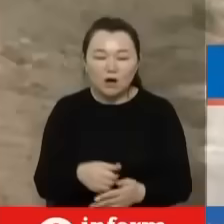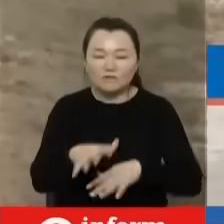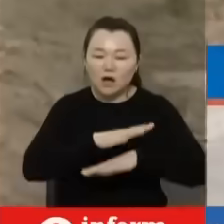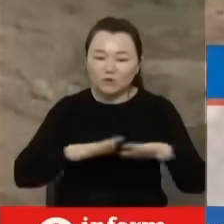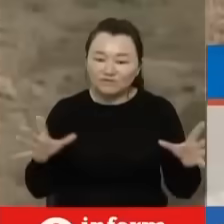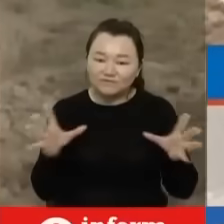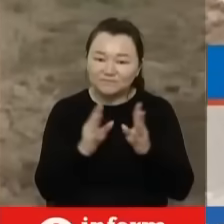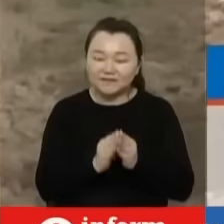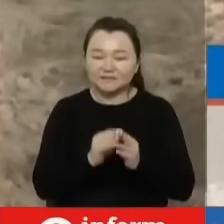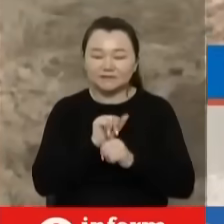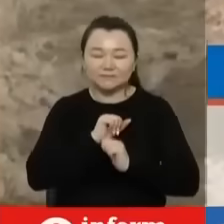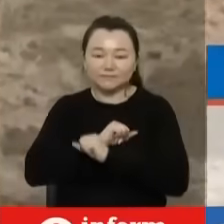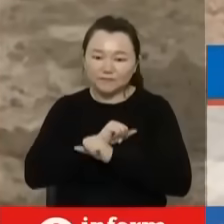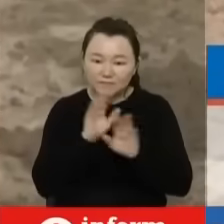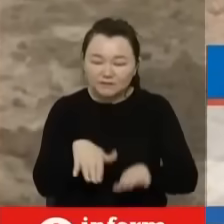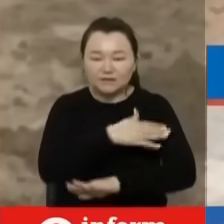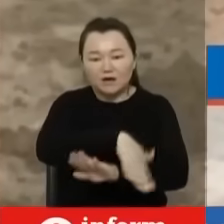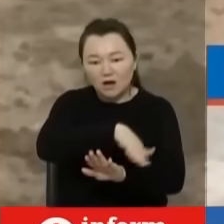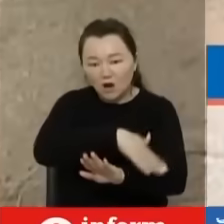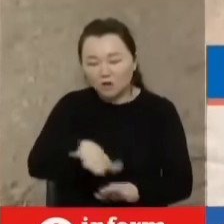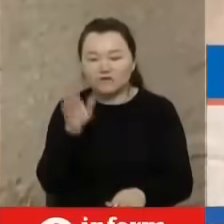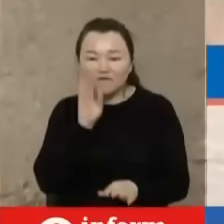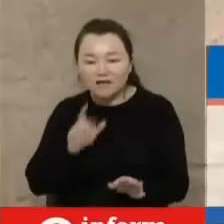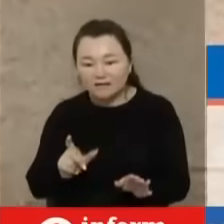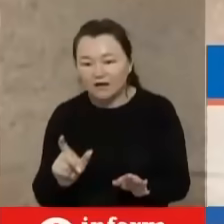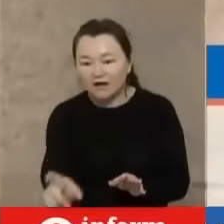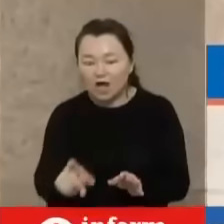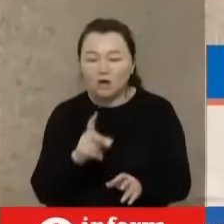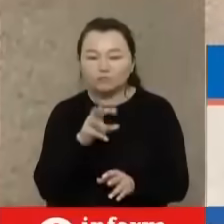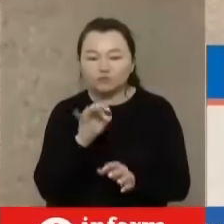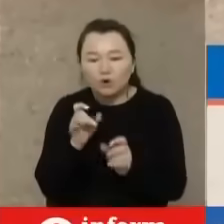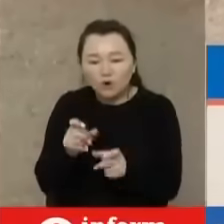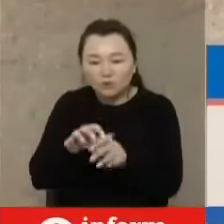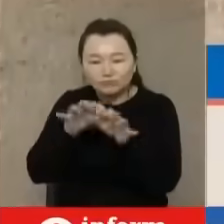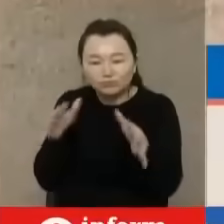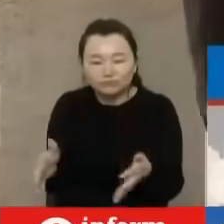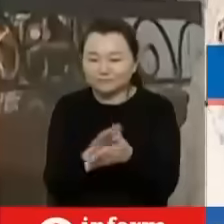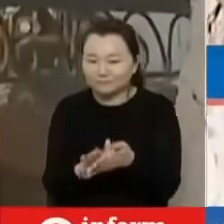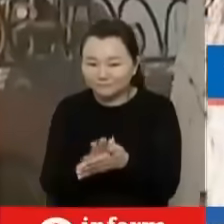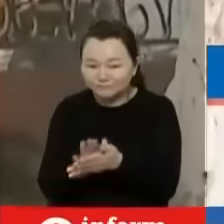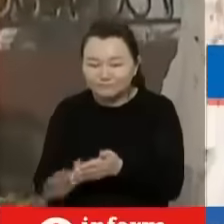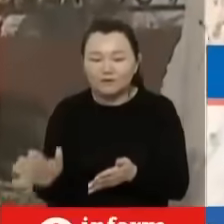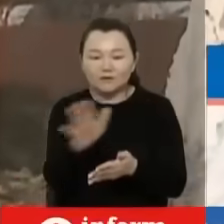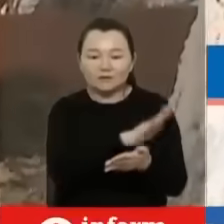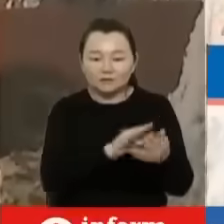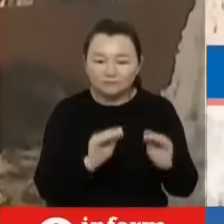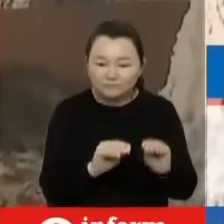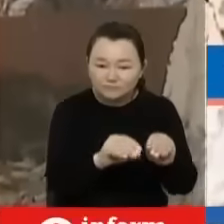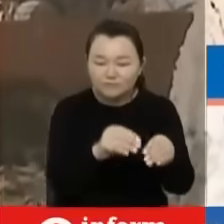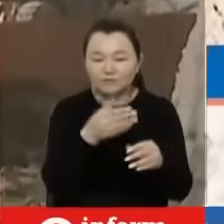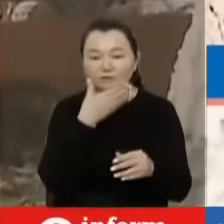көшелерді, демалыс орындарын, су айдындарының маңайын қалдықтардан тазартып, көшеттер отырғызып, аймақты көркейтуге үлес